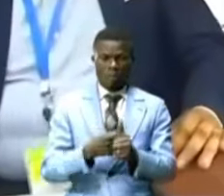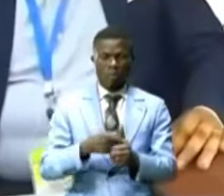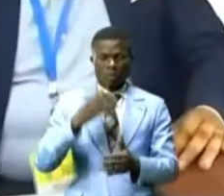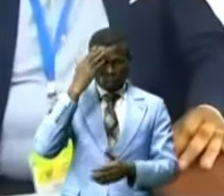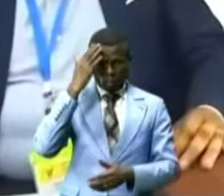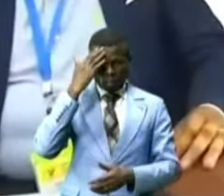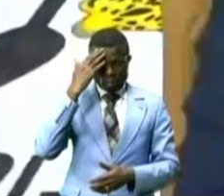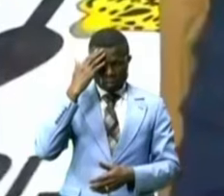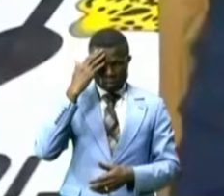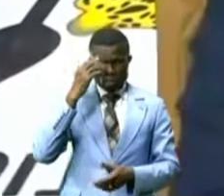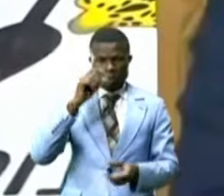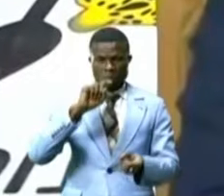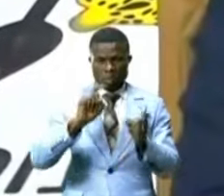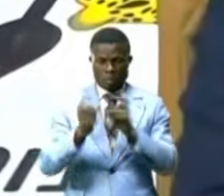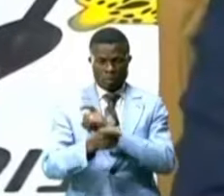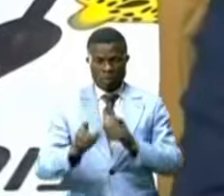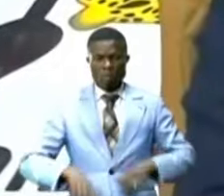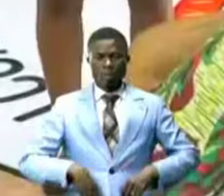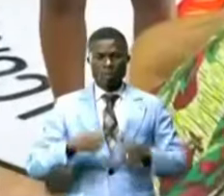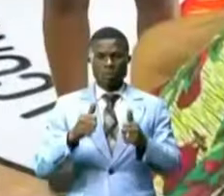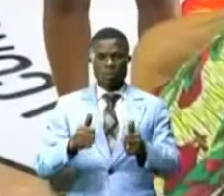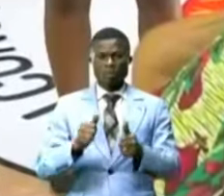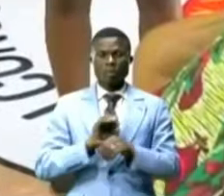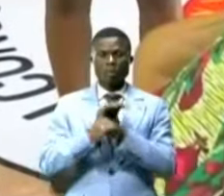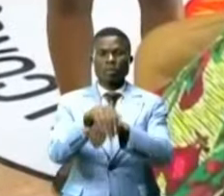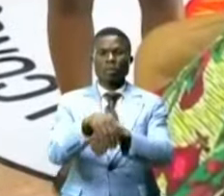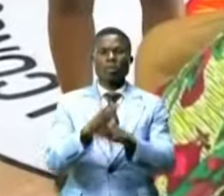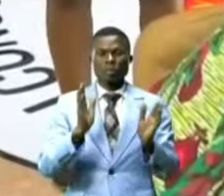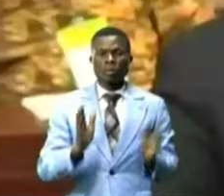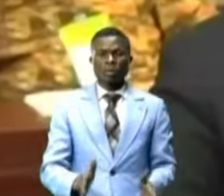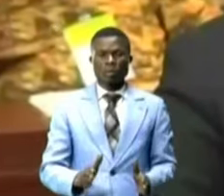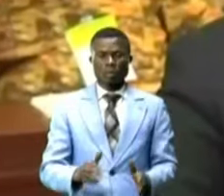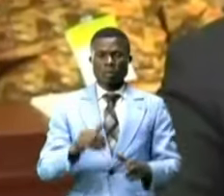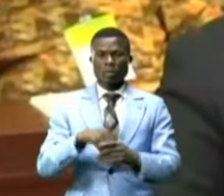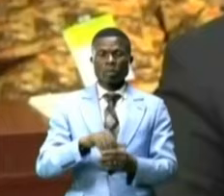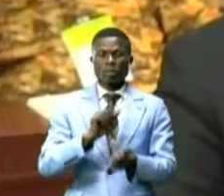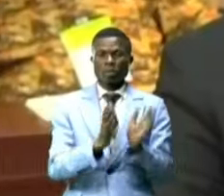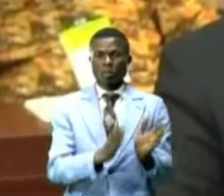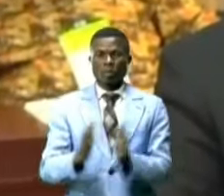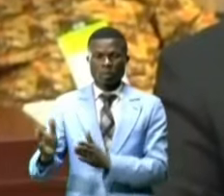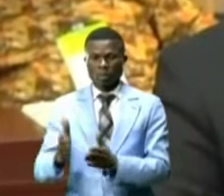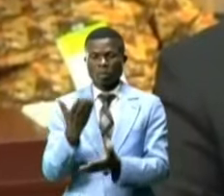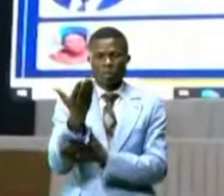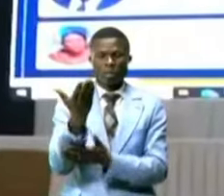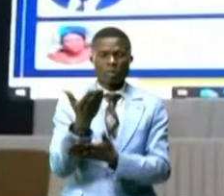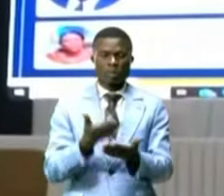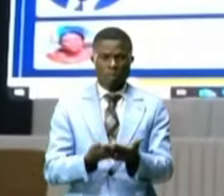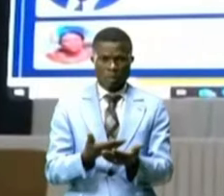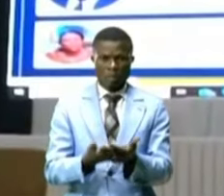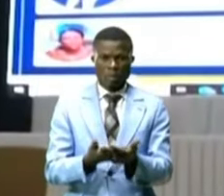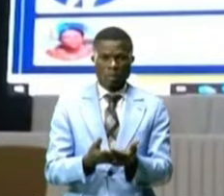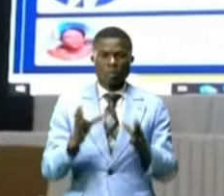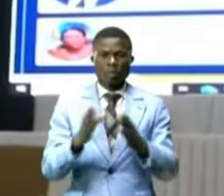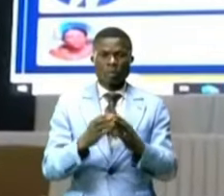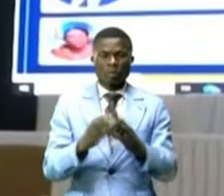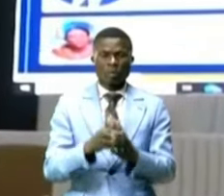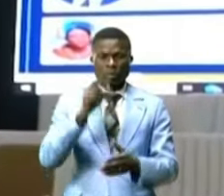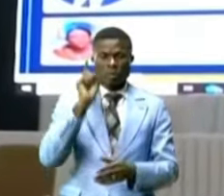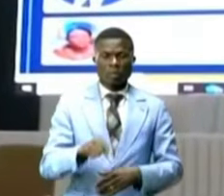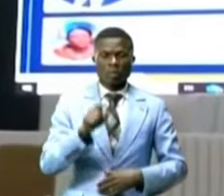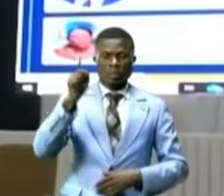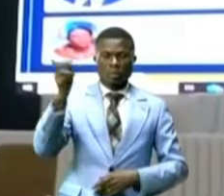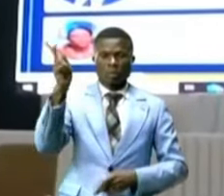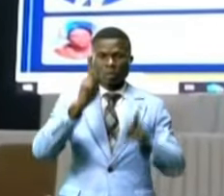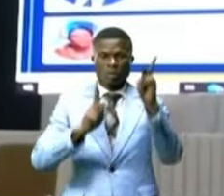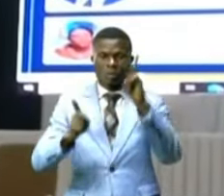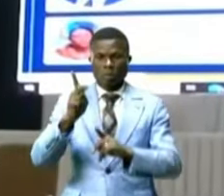de la convergence des vues des participants dans l'élaboration de ses recommandations. Avec ses 100 millions d'habitants